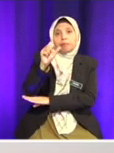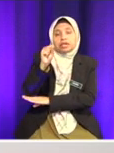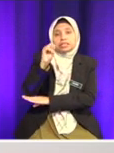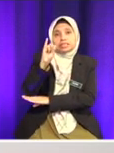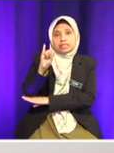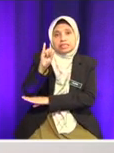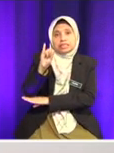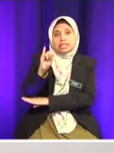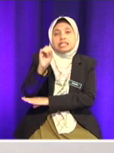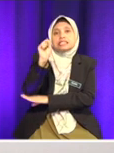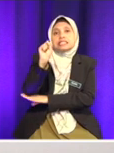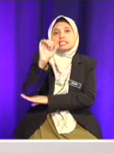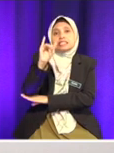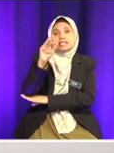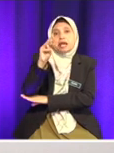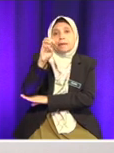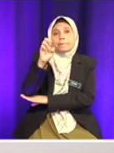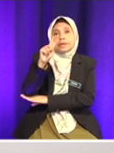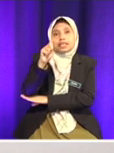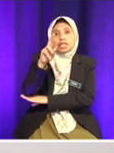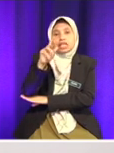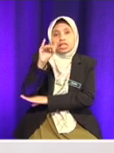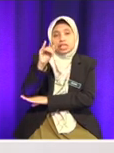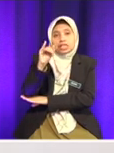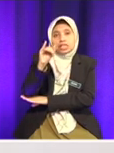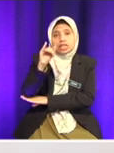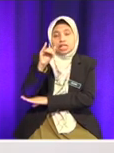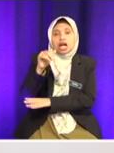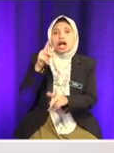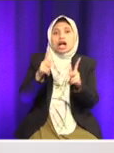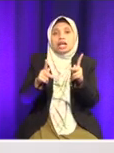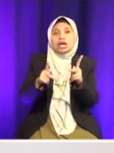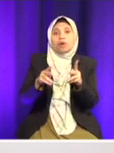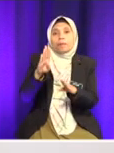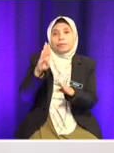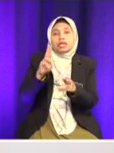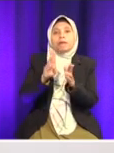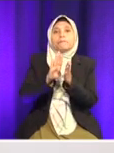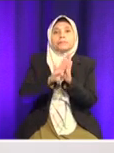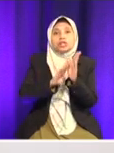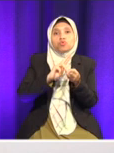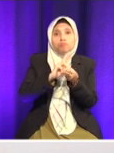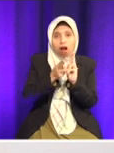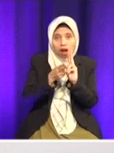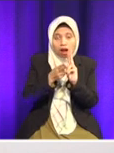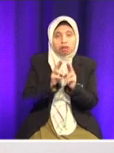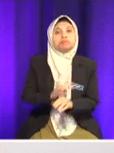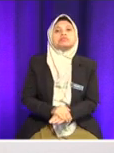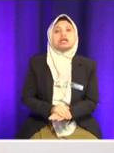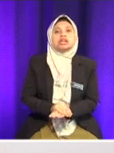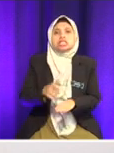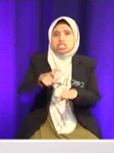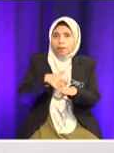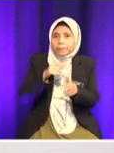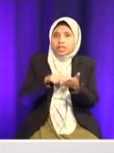Pak sismetri akan berubah sekiranya nilai lebih berubah selama